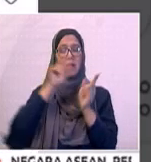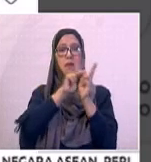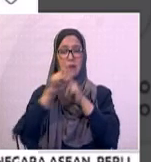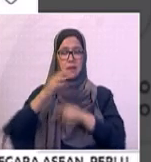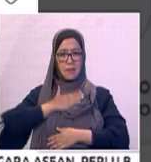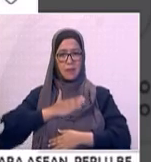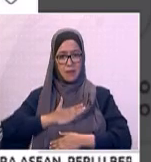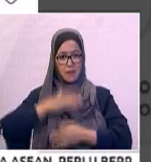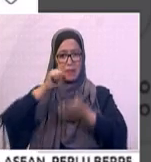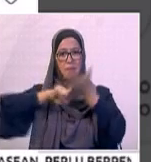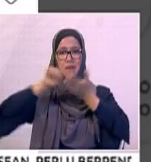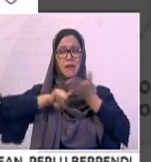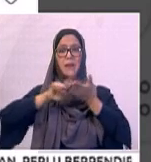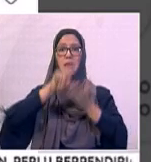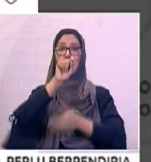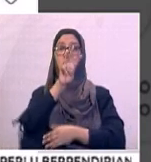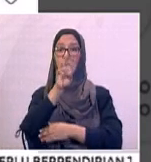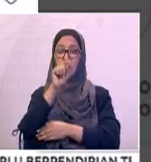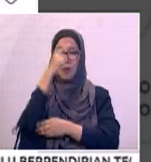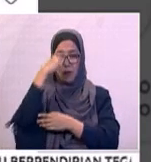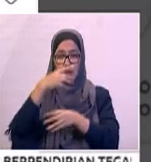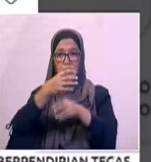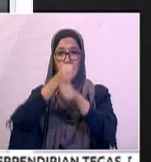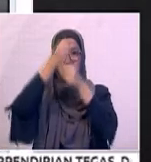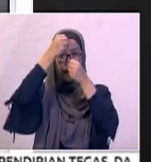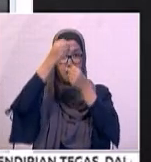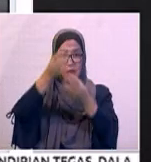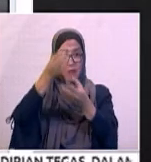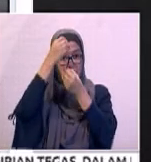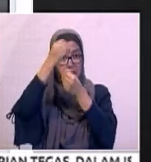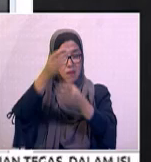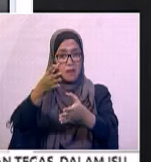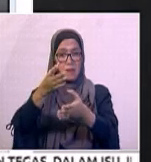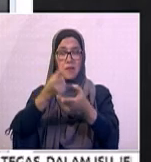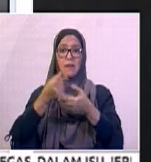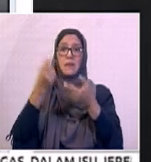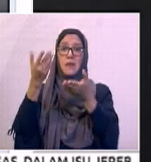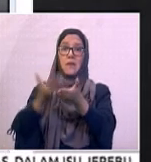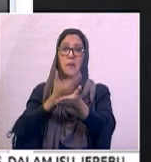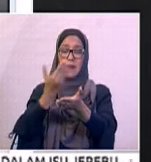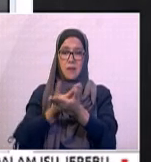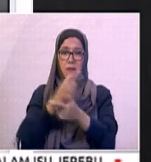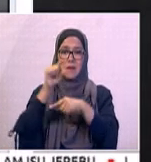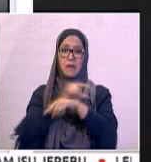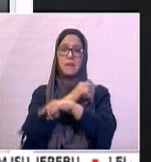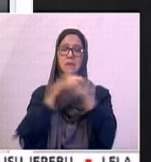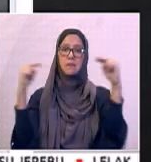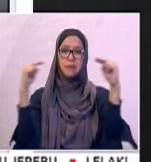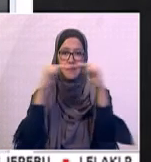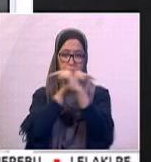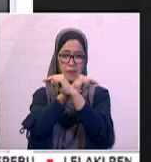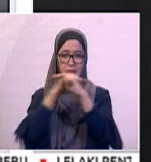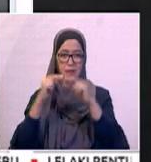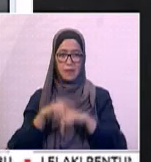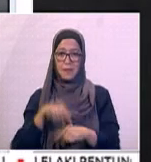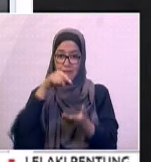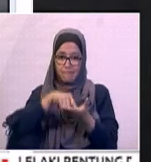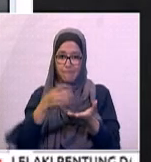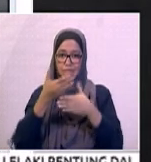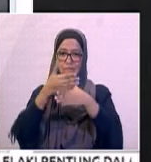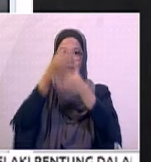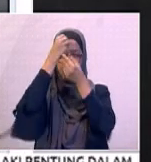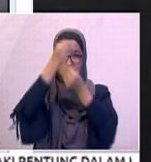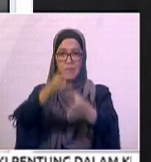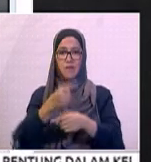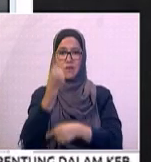mendapatkan maklumat-maklumat ataupun info-info trafik yang terkini. Baik, di sini juga saya ingin mengkongsikan satu perkara, iaitu